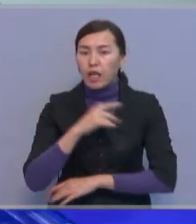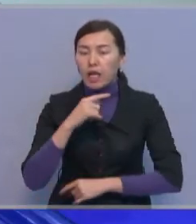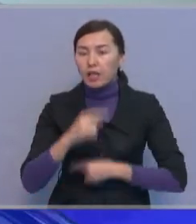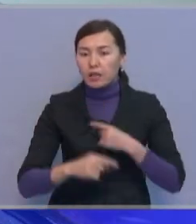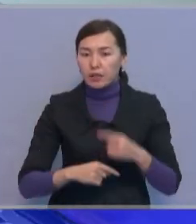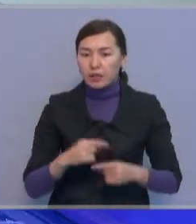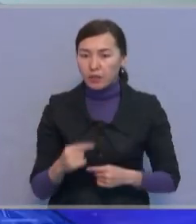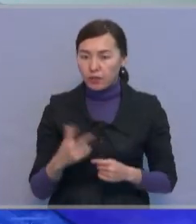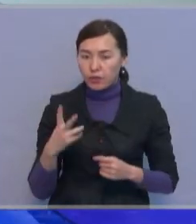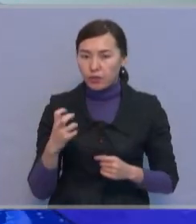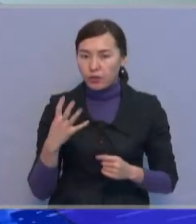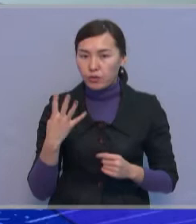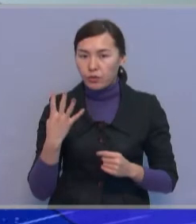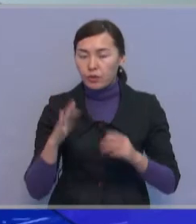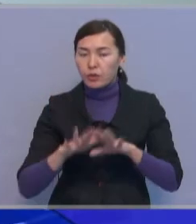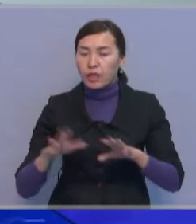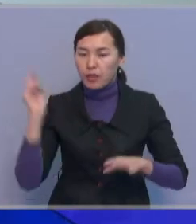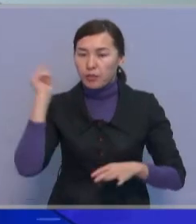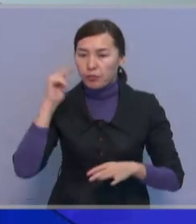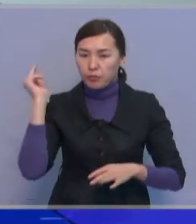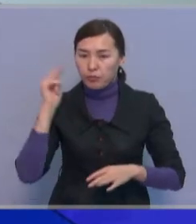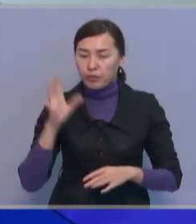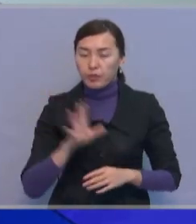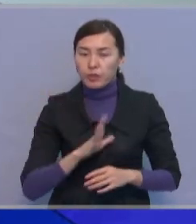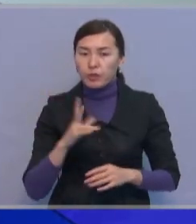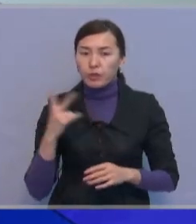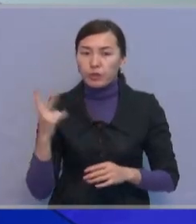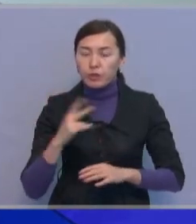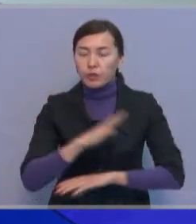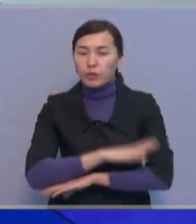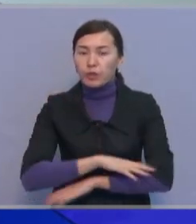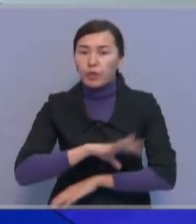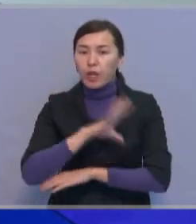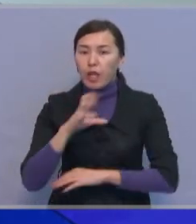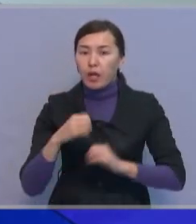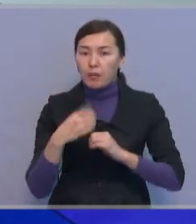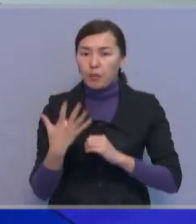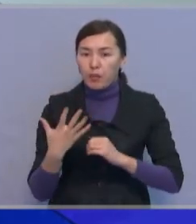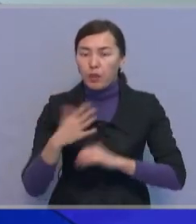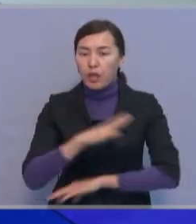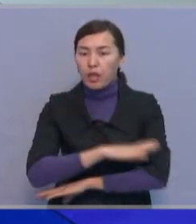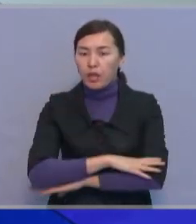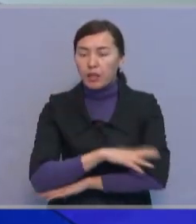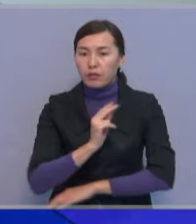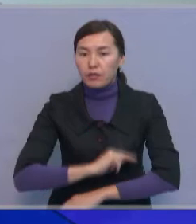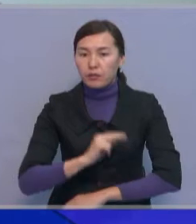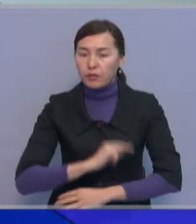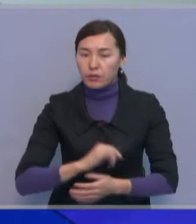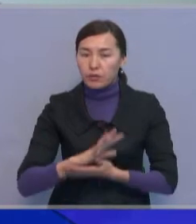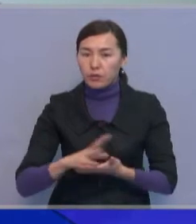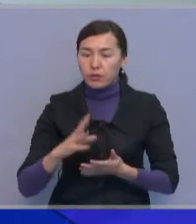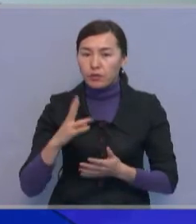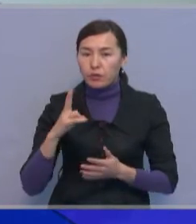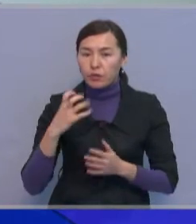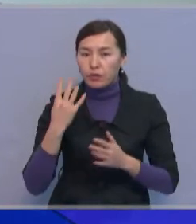сыныбымыз 304 оқушымыз білім алып жатыр. Үшінші сыныпта жалпы 15 сынып кезекші сынып жұмыс жасап жатыр.